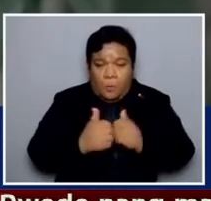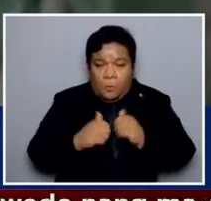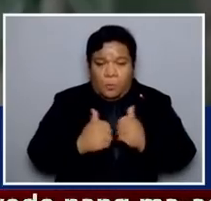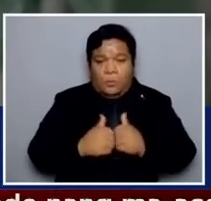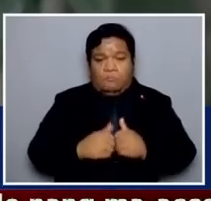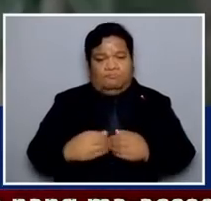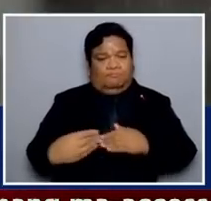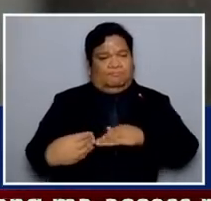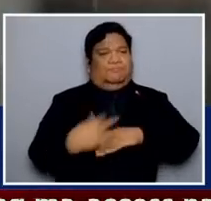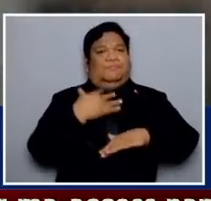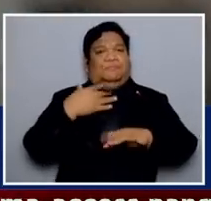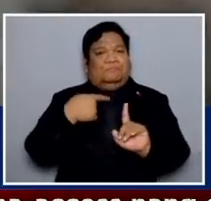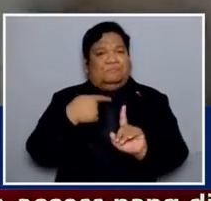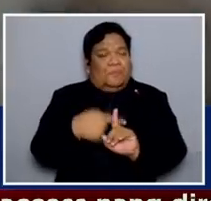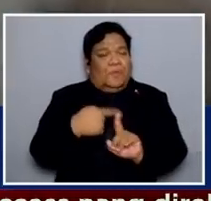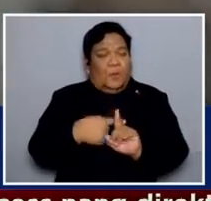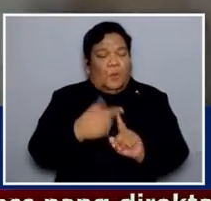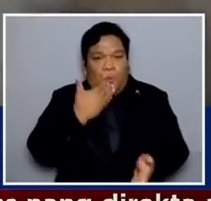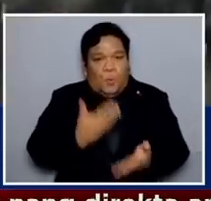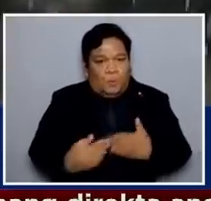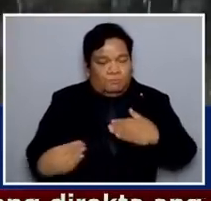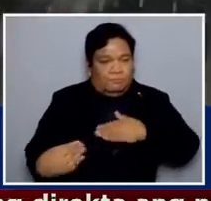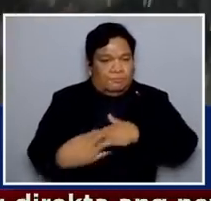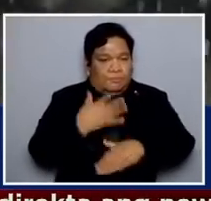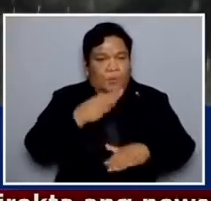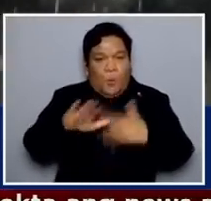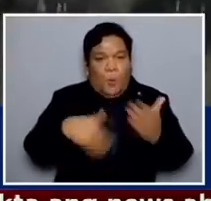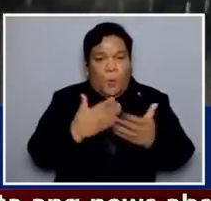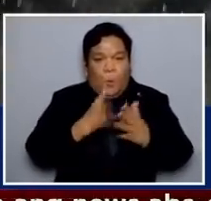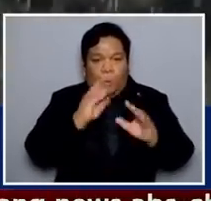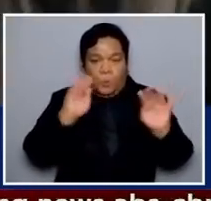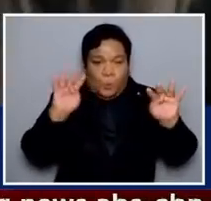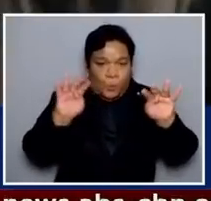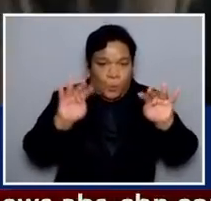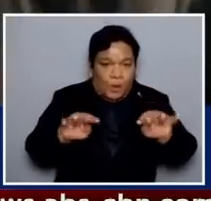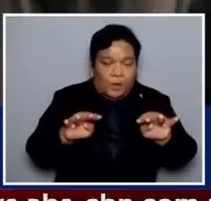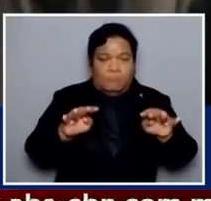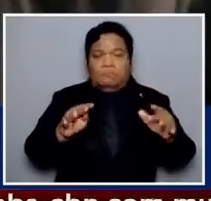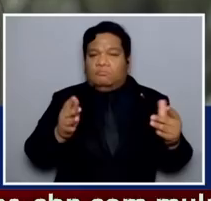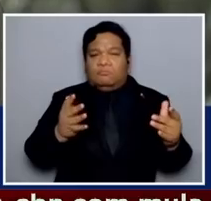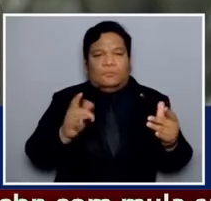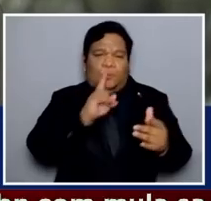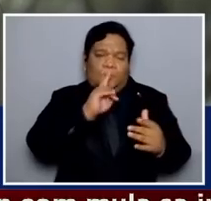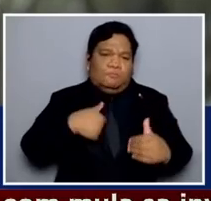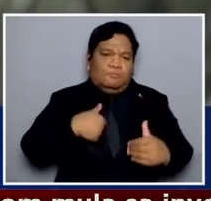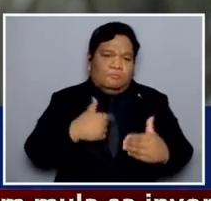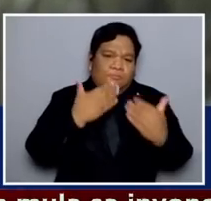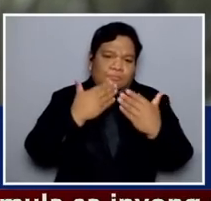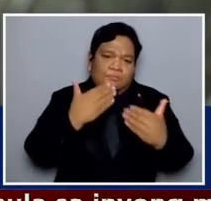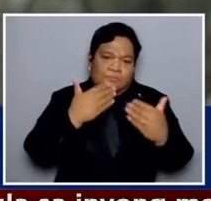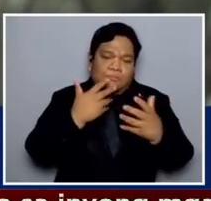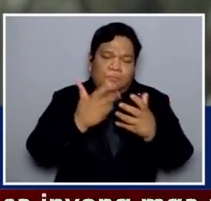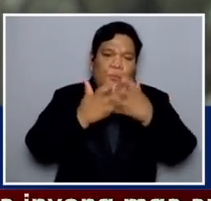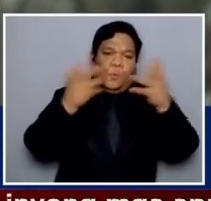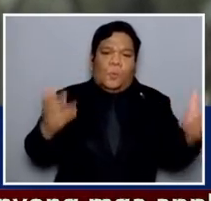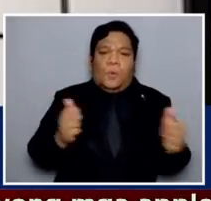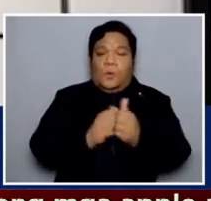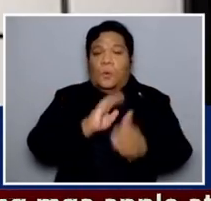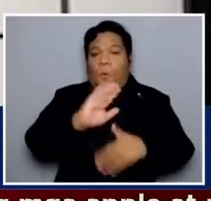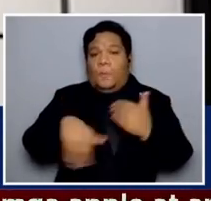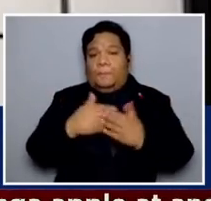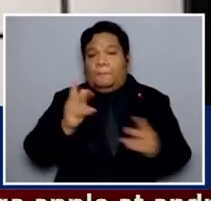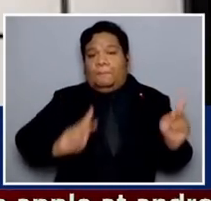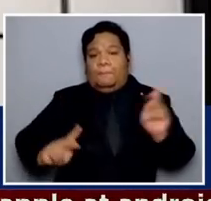vibes, good vibes sa lahat ng mga nanonood. And I am just so thankful and grateful din po talaga sa mga tao po talaga na